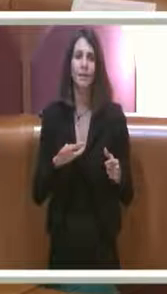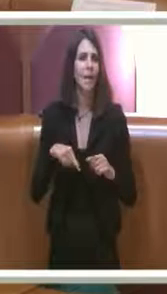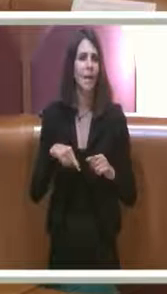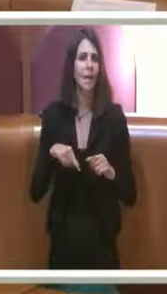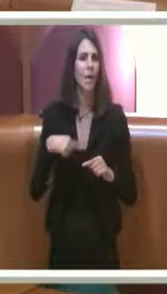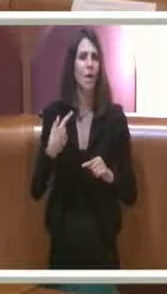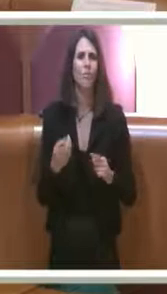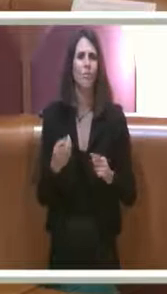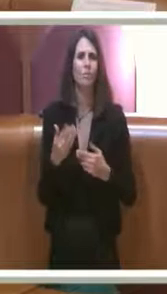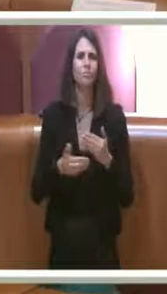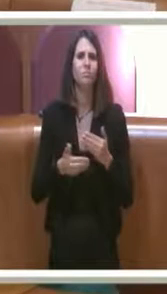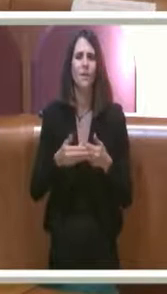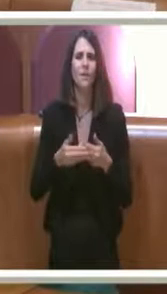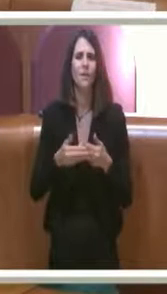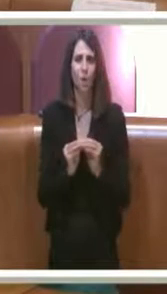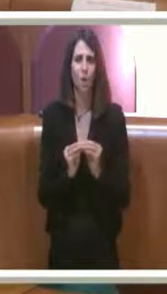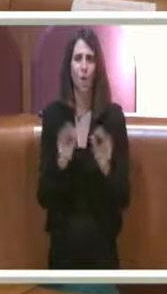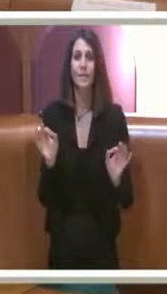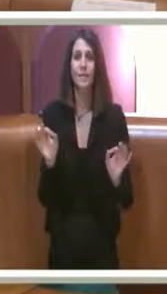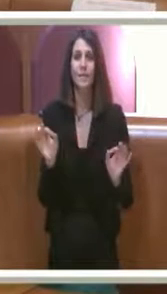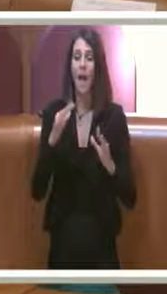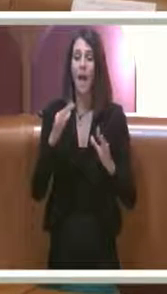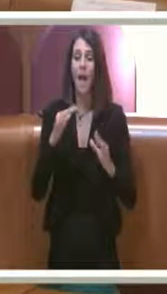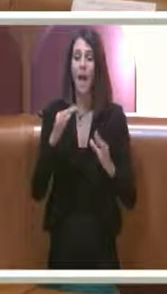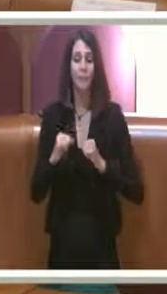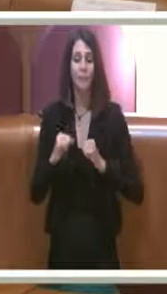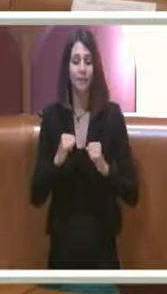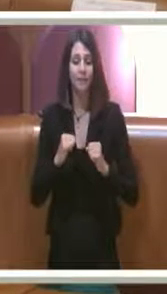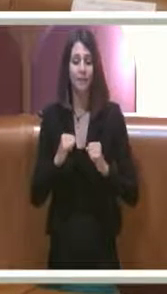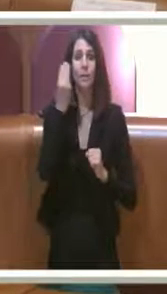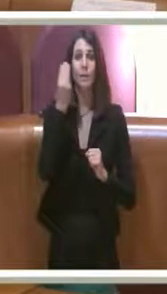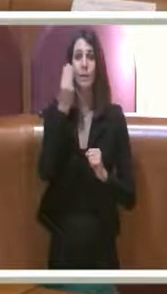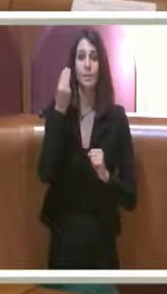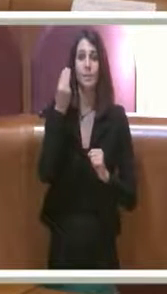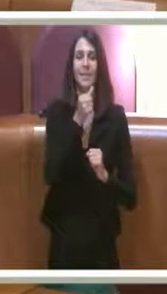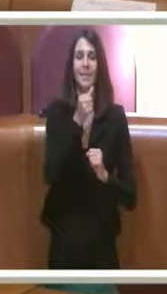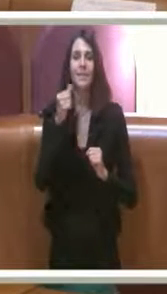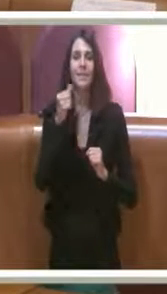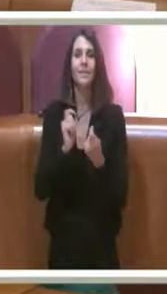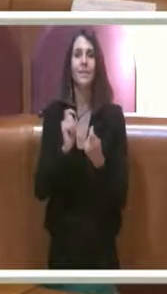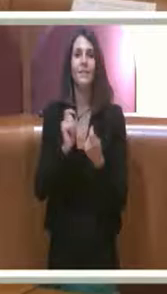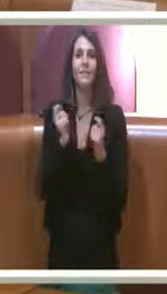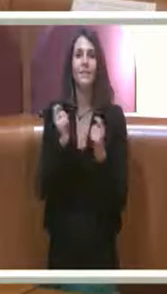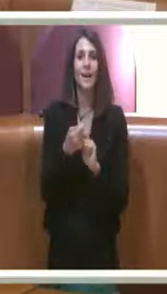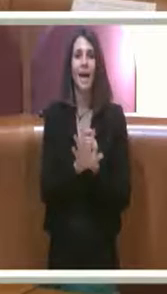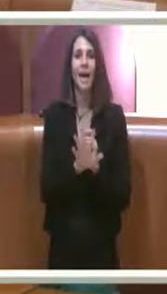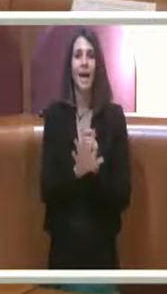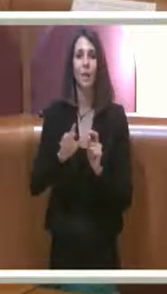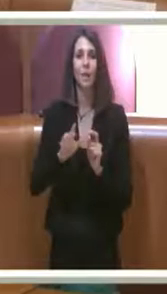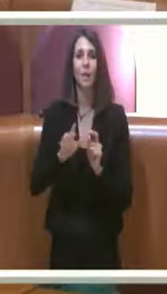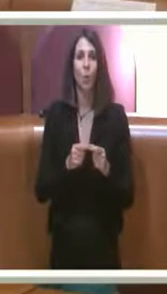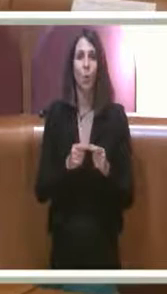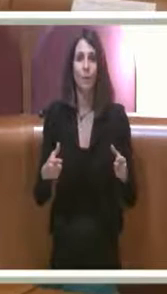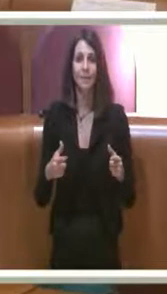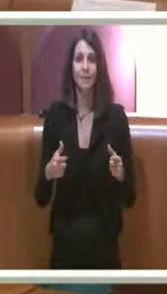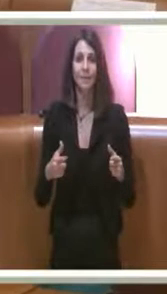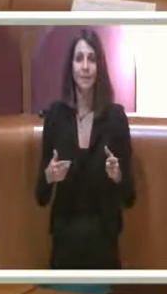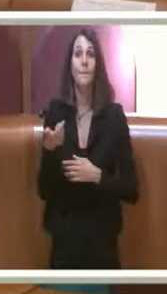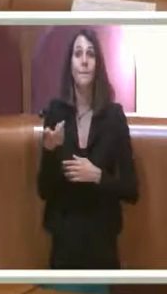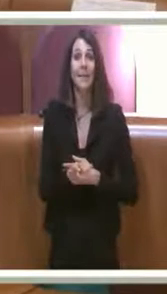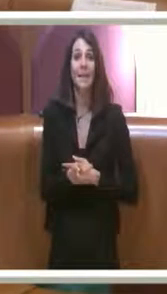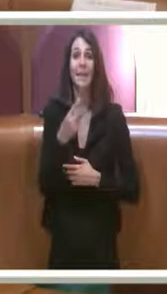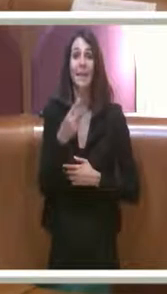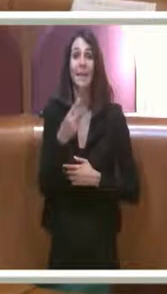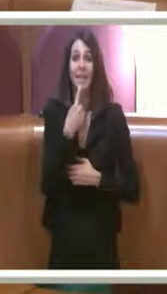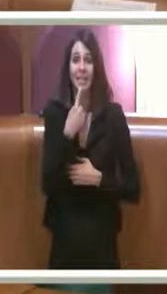questa amministrazione è arrivata alla conclusione che è necessaria una variante urbanistica, è perché evidentemente chi aveva